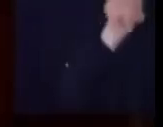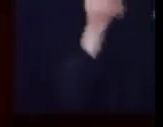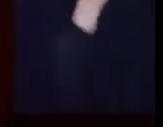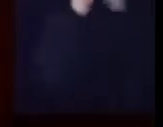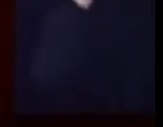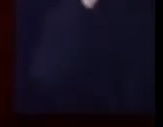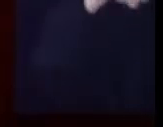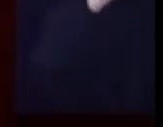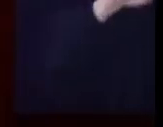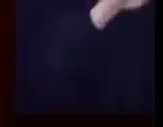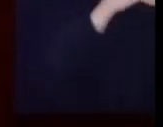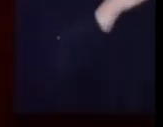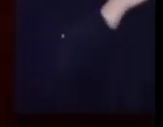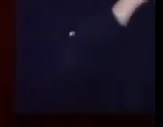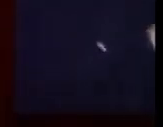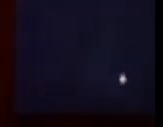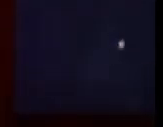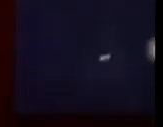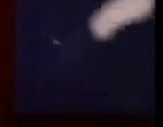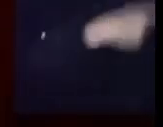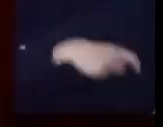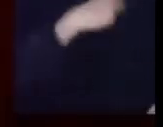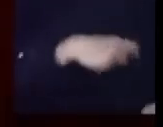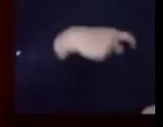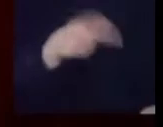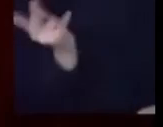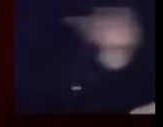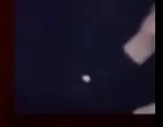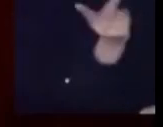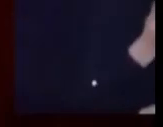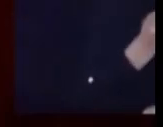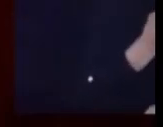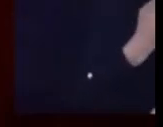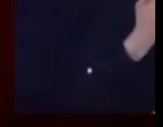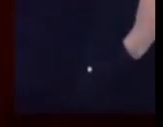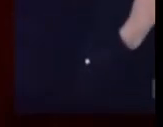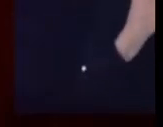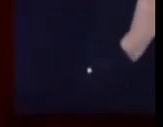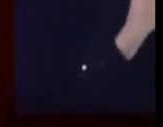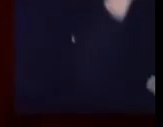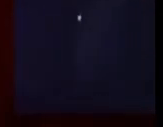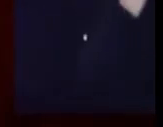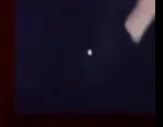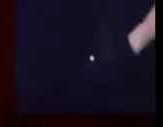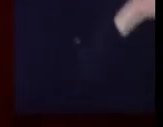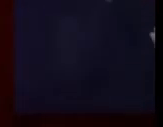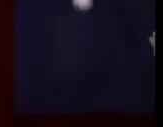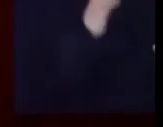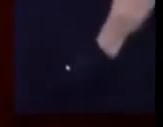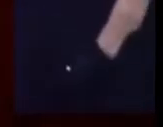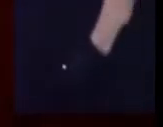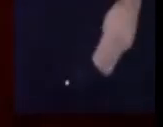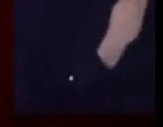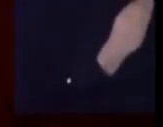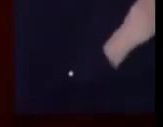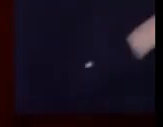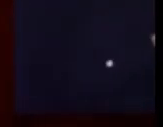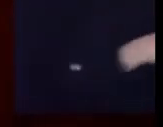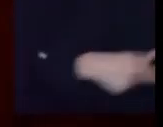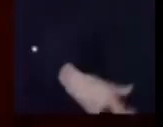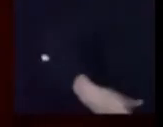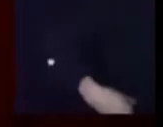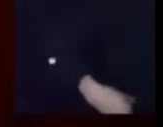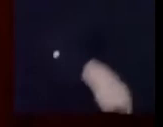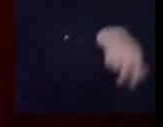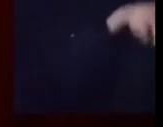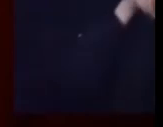Legittimamente guardano altrove, anche perché ci sono altri sindaci che non se lo fanno dire due volte, che domani mattina metterebbero la città a disposizione per avere